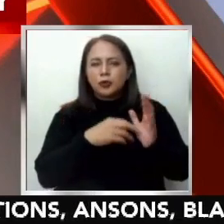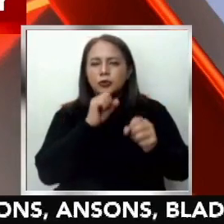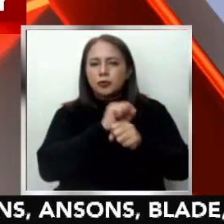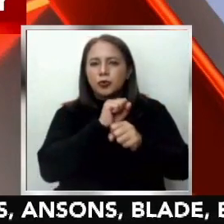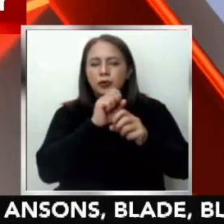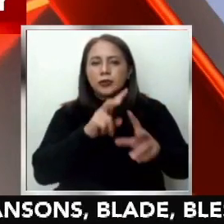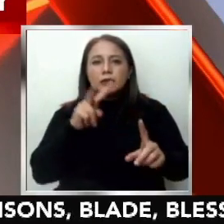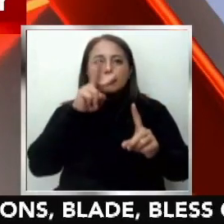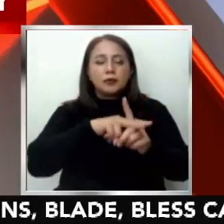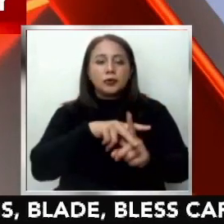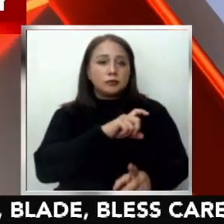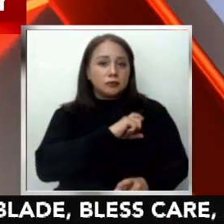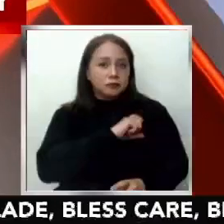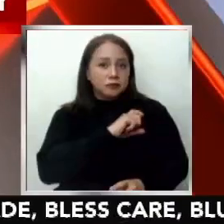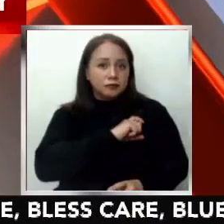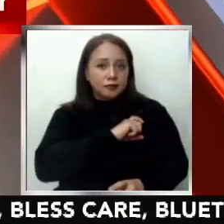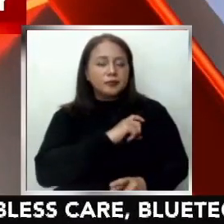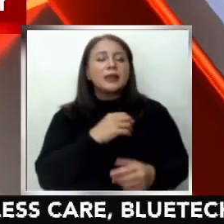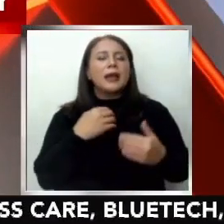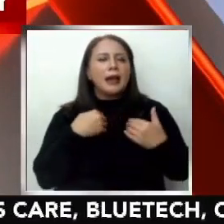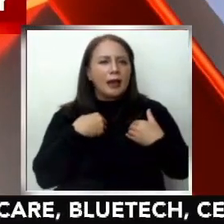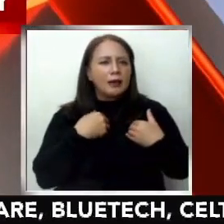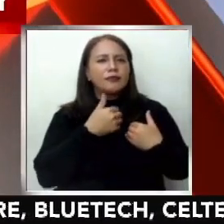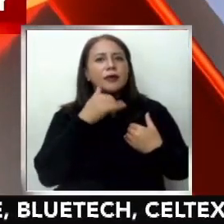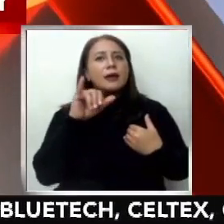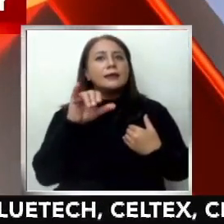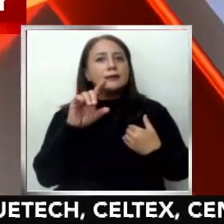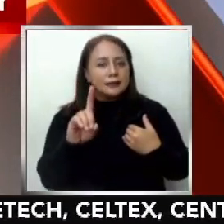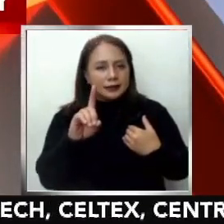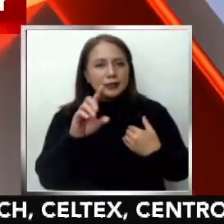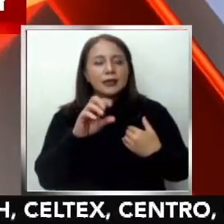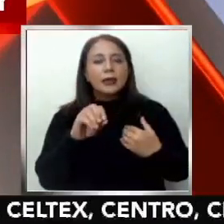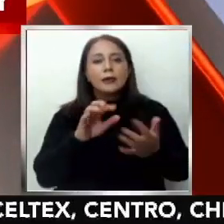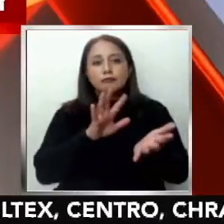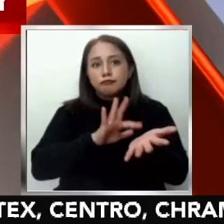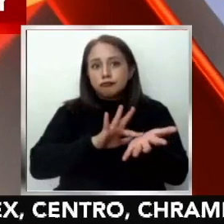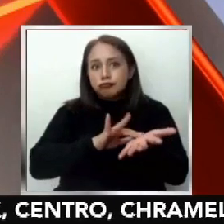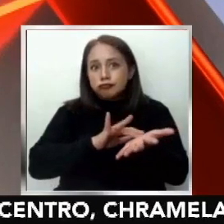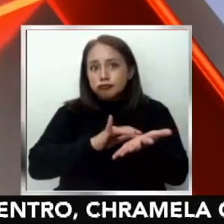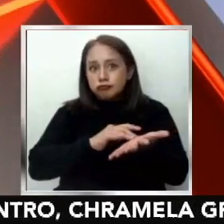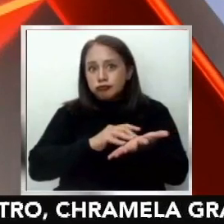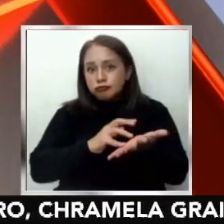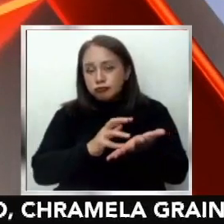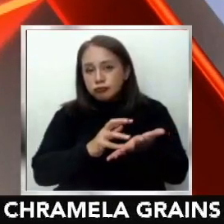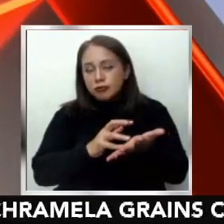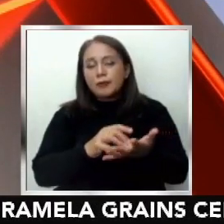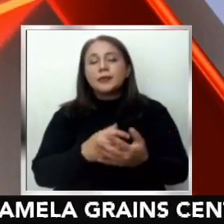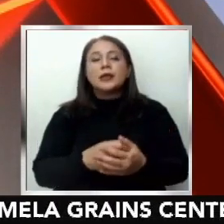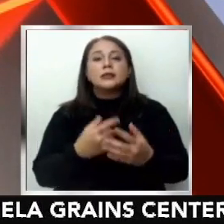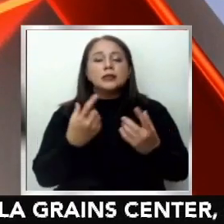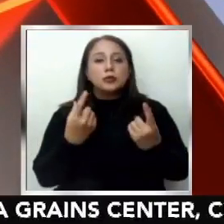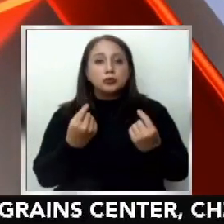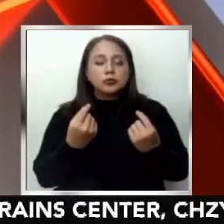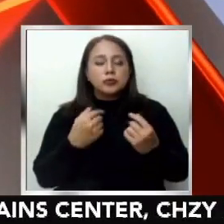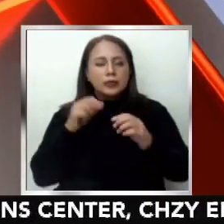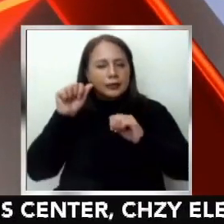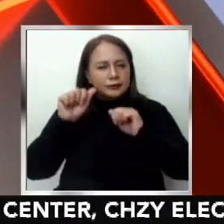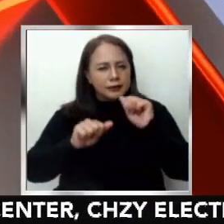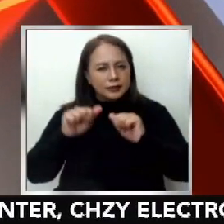PNP. Meron din umanong mga ID at fingerprint scans. Nagsasagawa na raw ng assessment ang